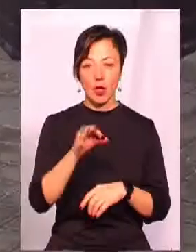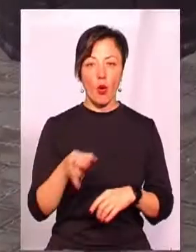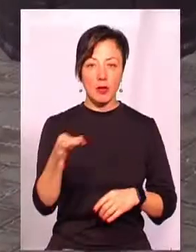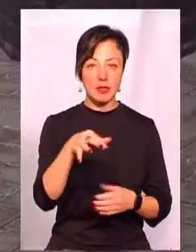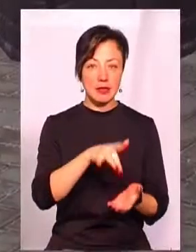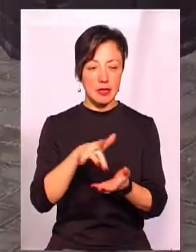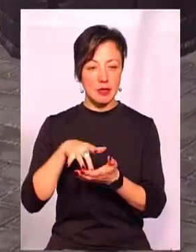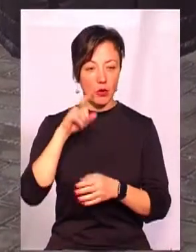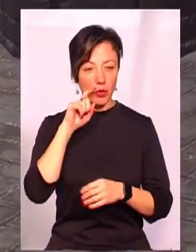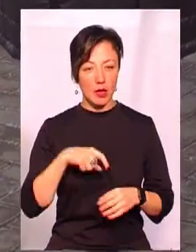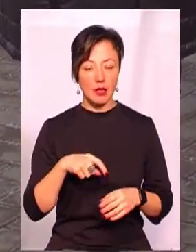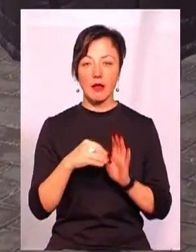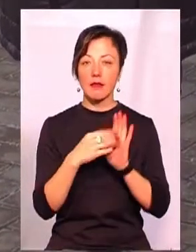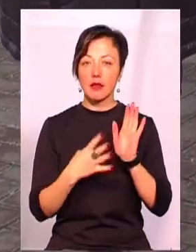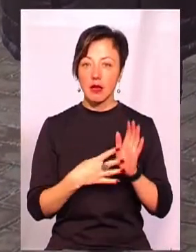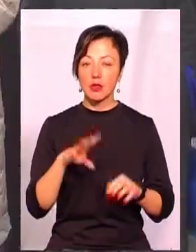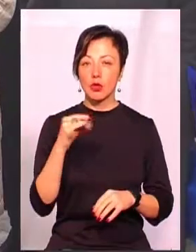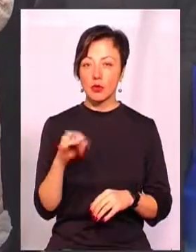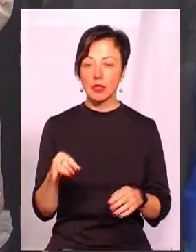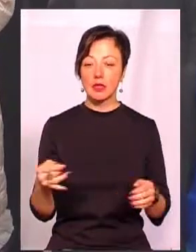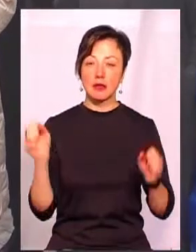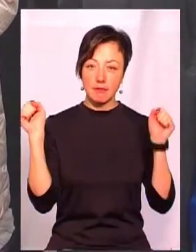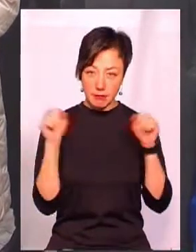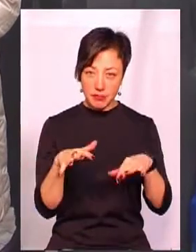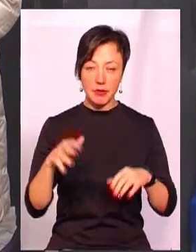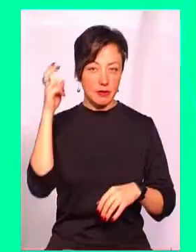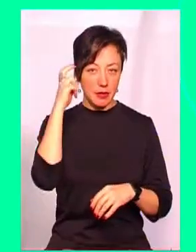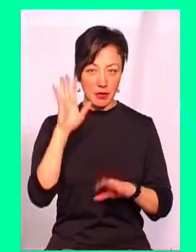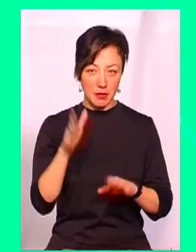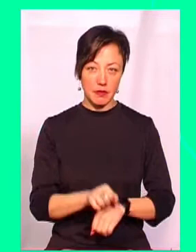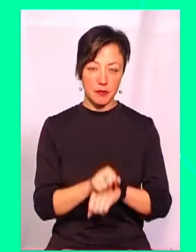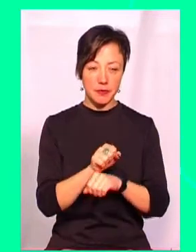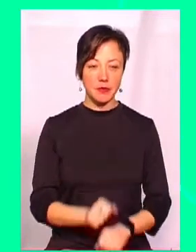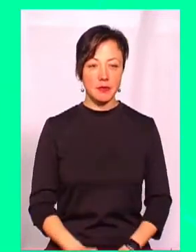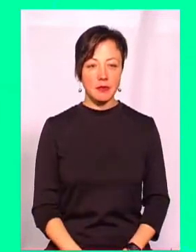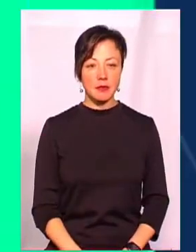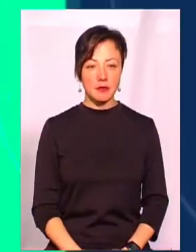обласних центрах України, а 19 лютого з'їдуться на мітинг у столицю.